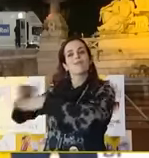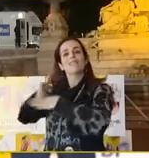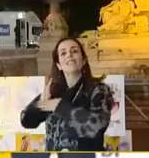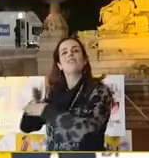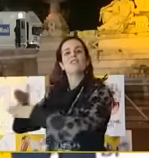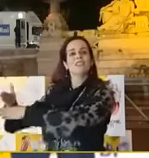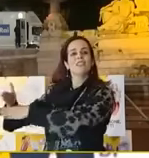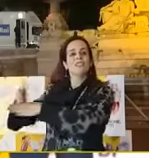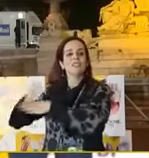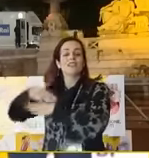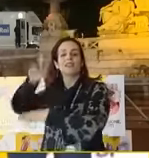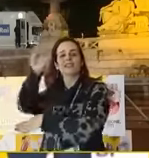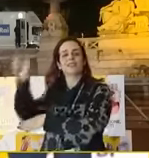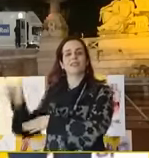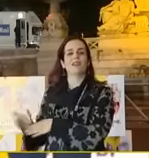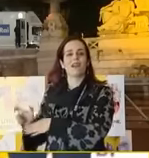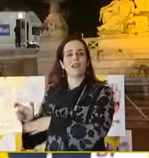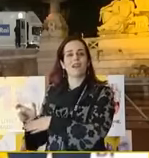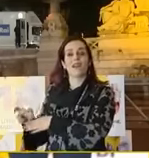paese. Non